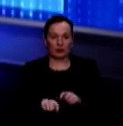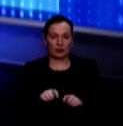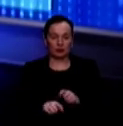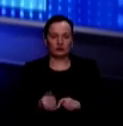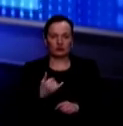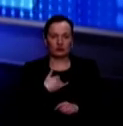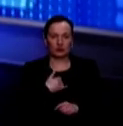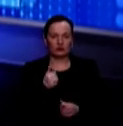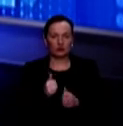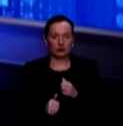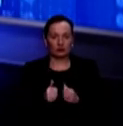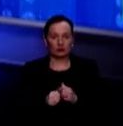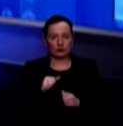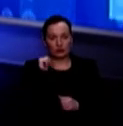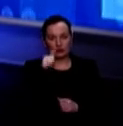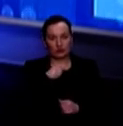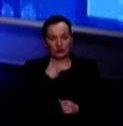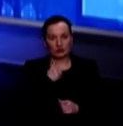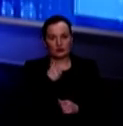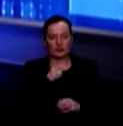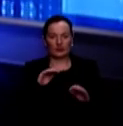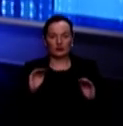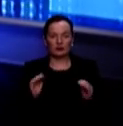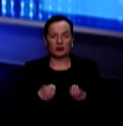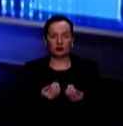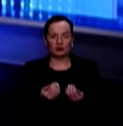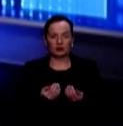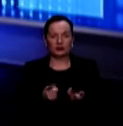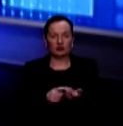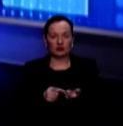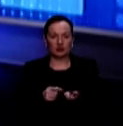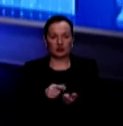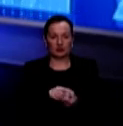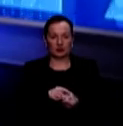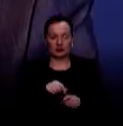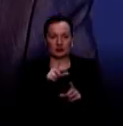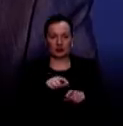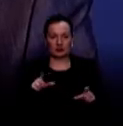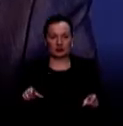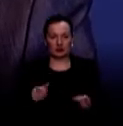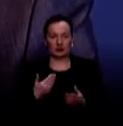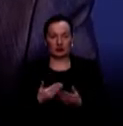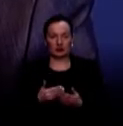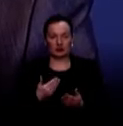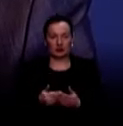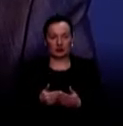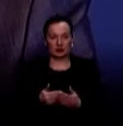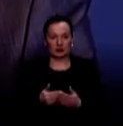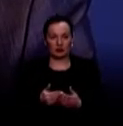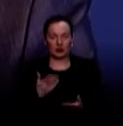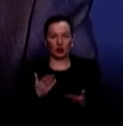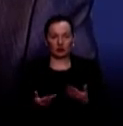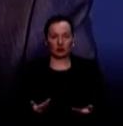нас кожного року зменшує численність населення. Наприклад, якщо там в населеному пункті